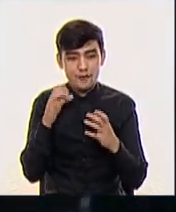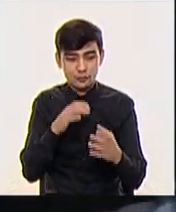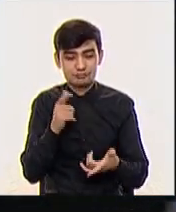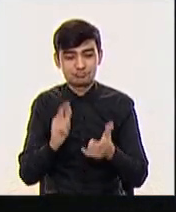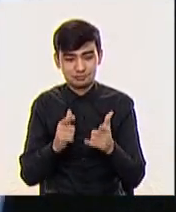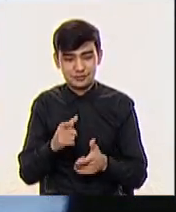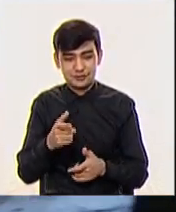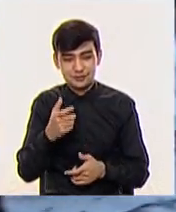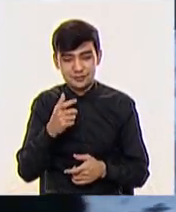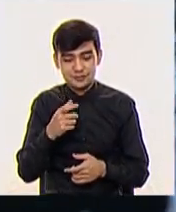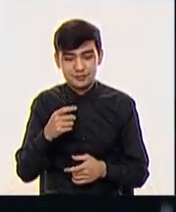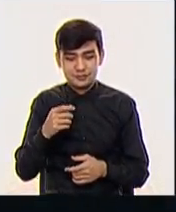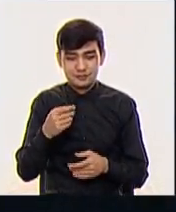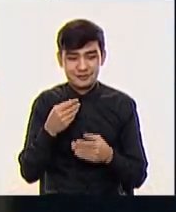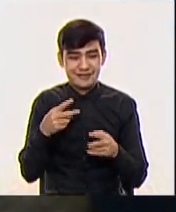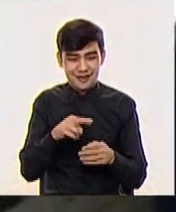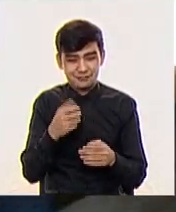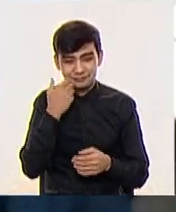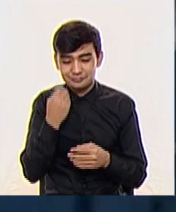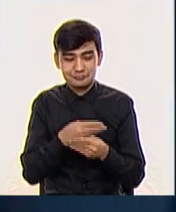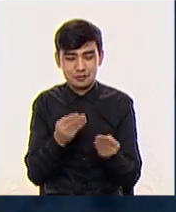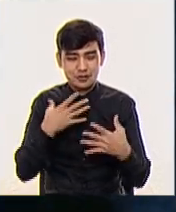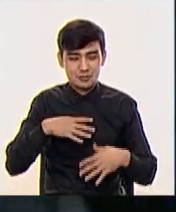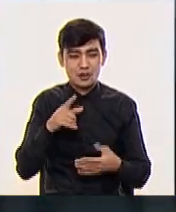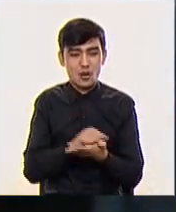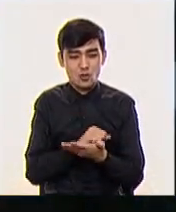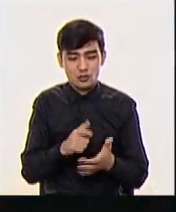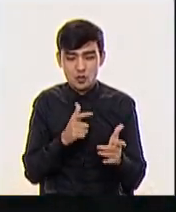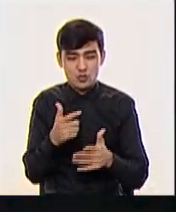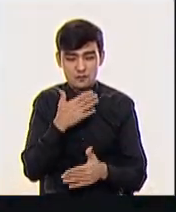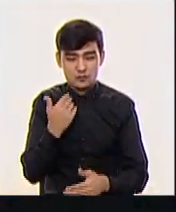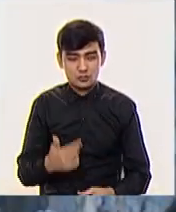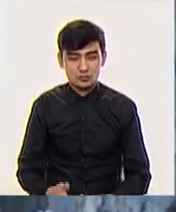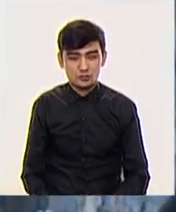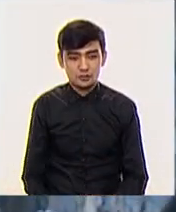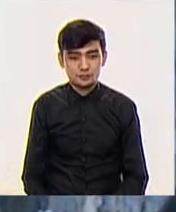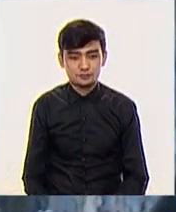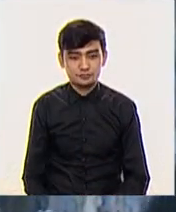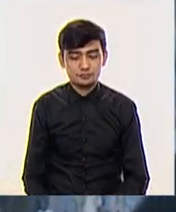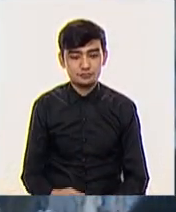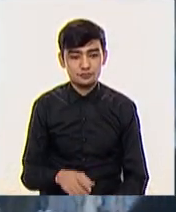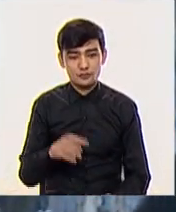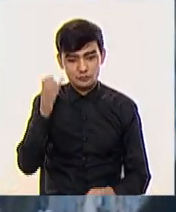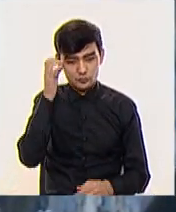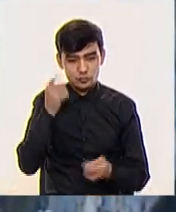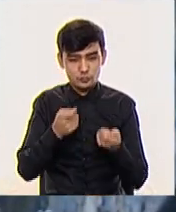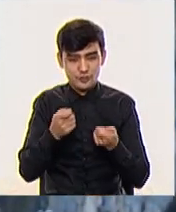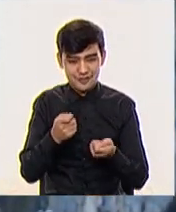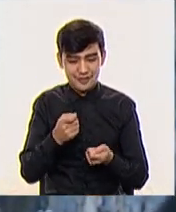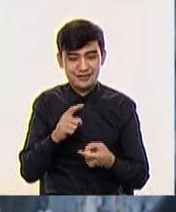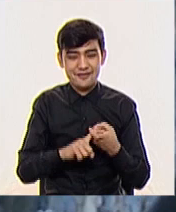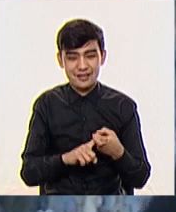де пайдалануға берілмеген екен. Тіпті құжаттары да дайын болмай шықты. Білім бөлімінің ақпаратына